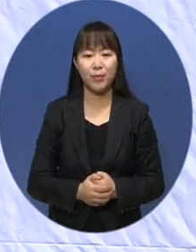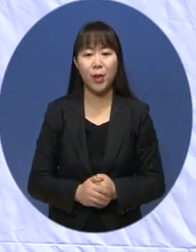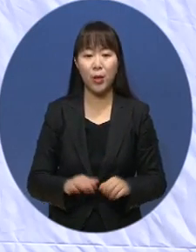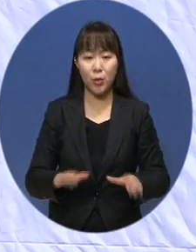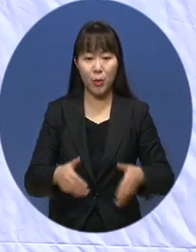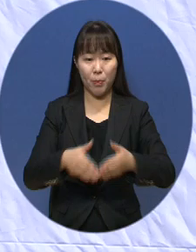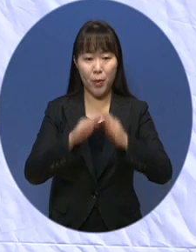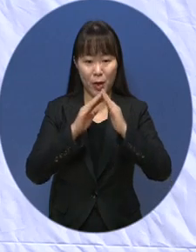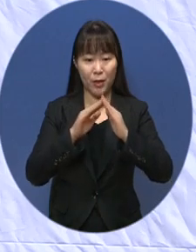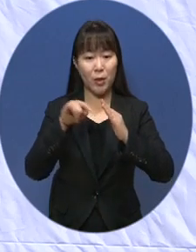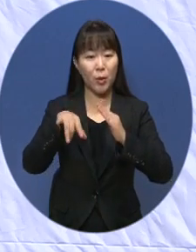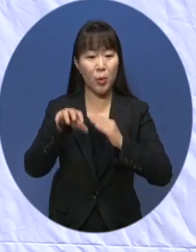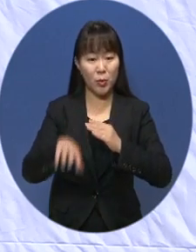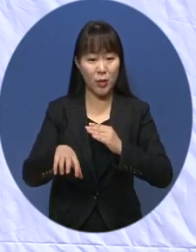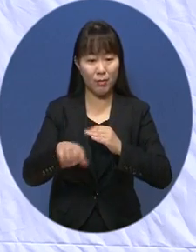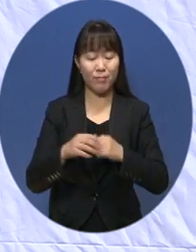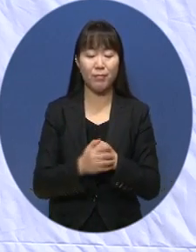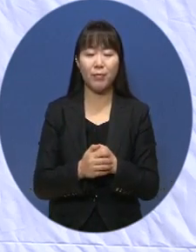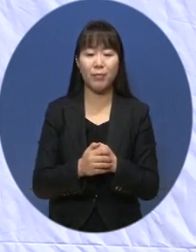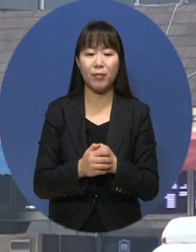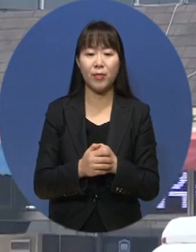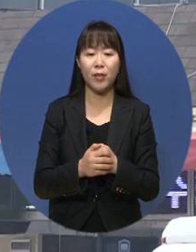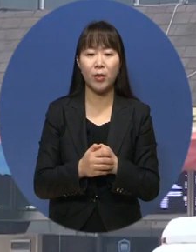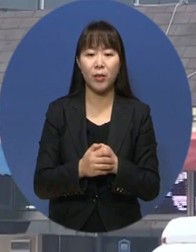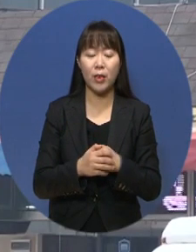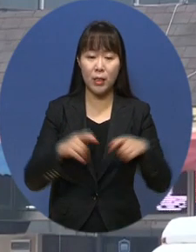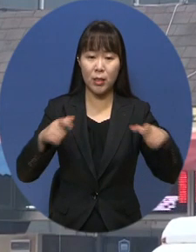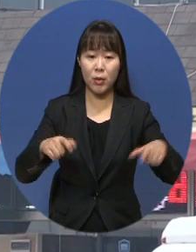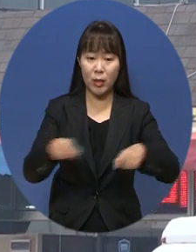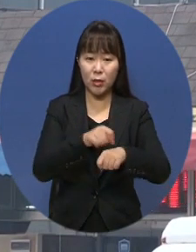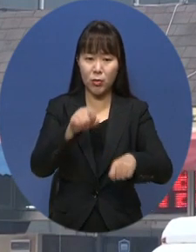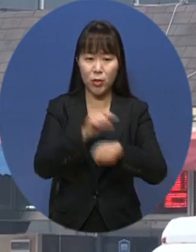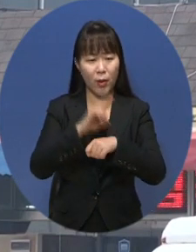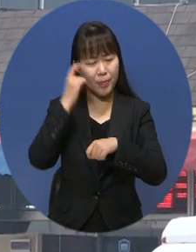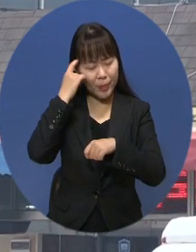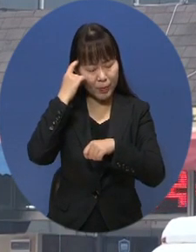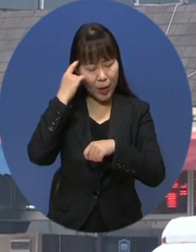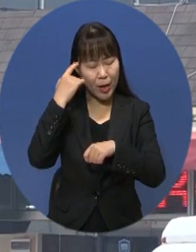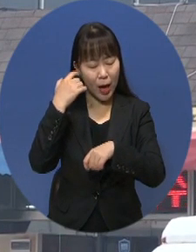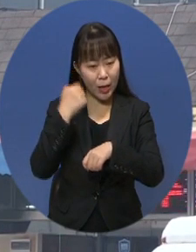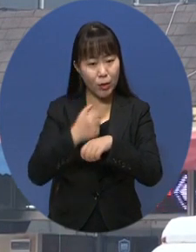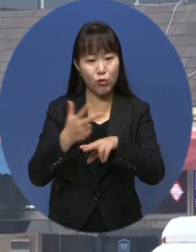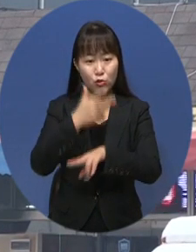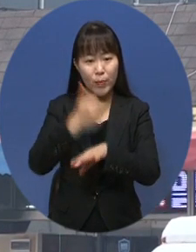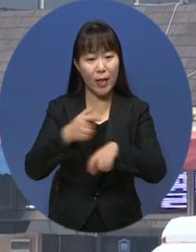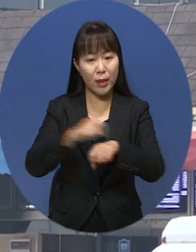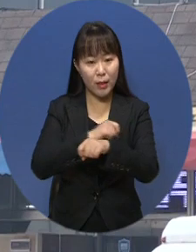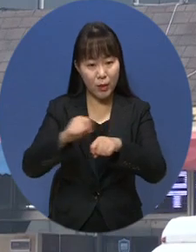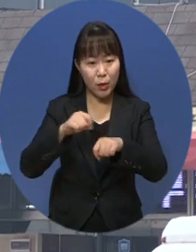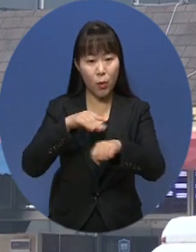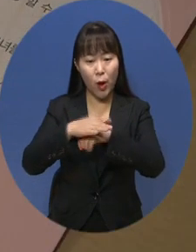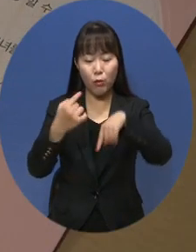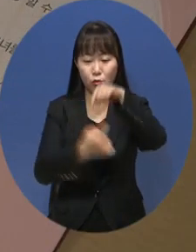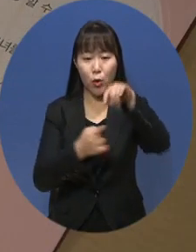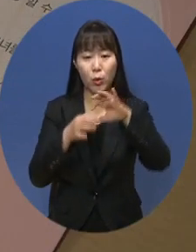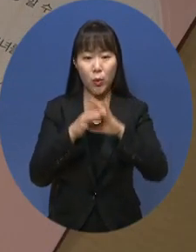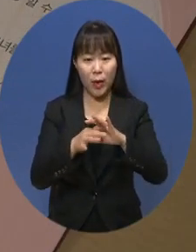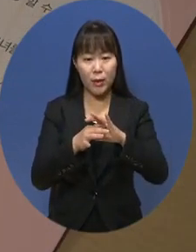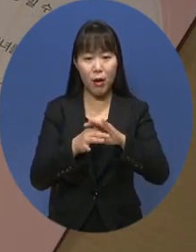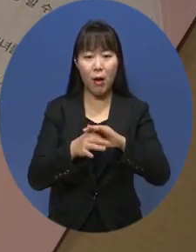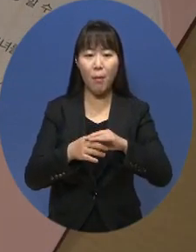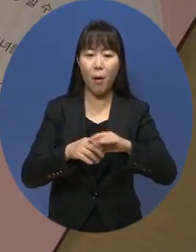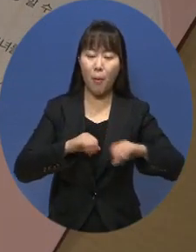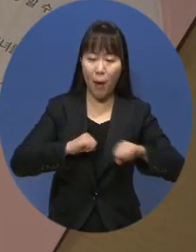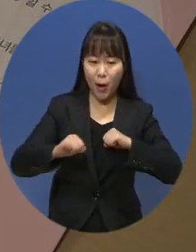이번에 설립된 권역형 공동육아 나눔터는 지역의 특수성을 고려해 주말 특화 운영을 통해